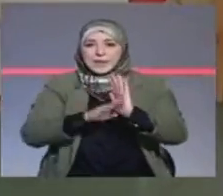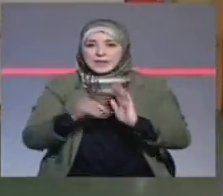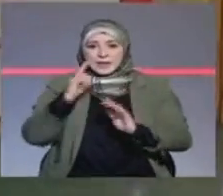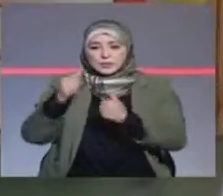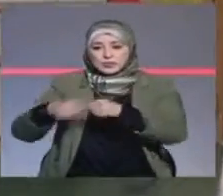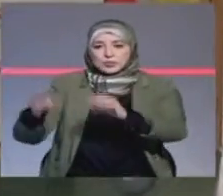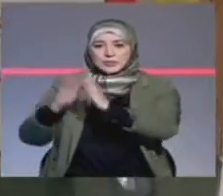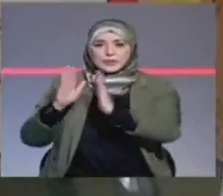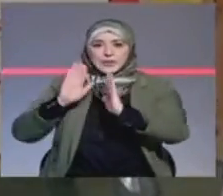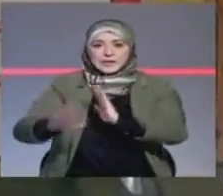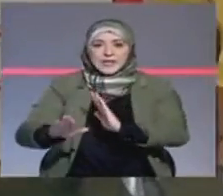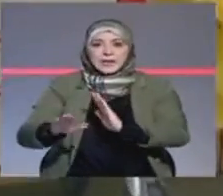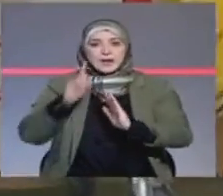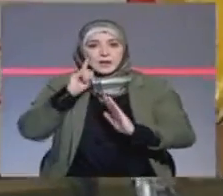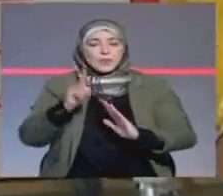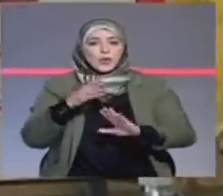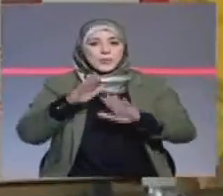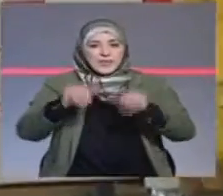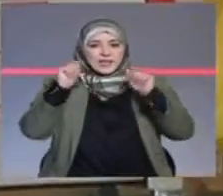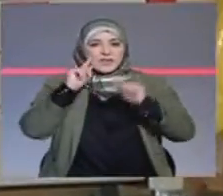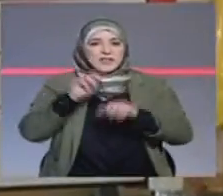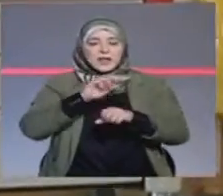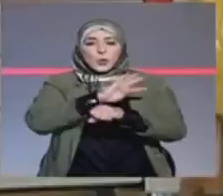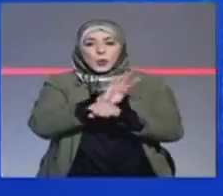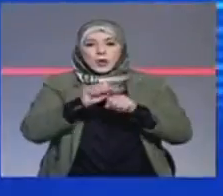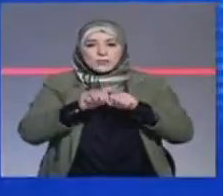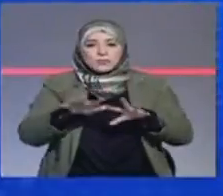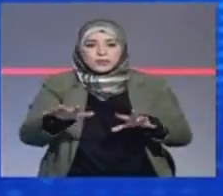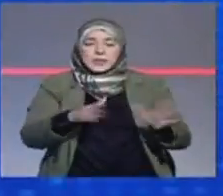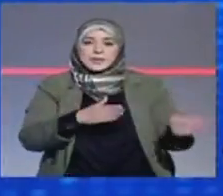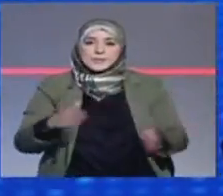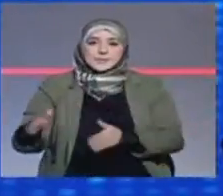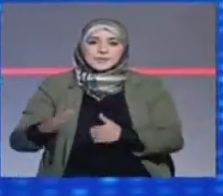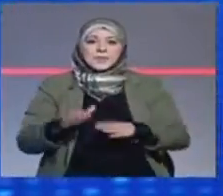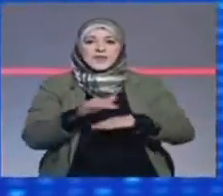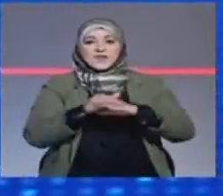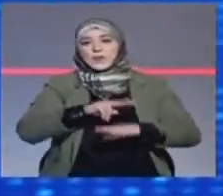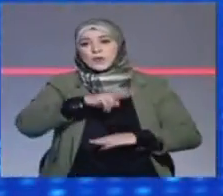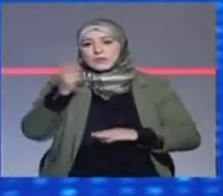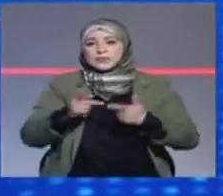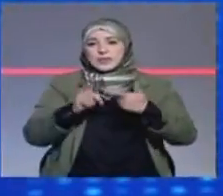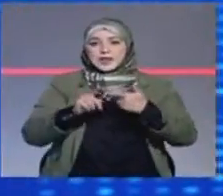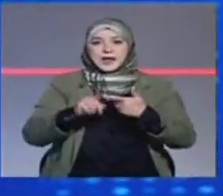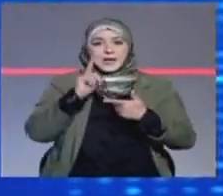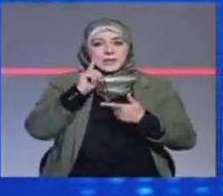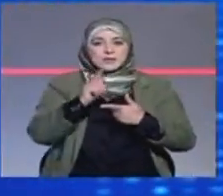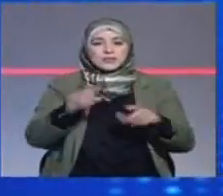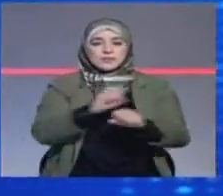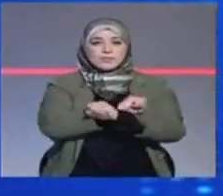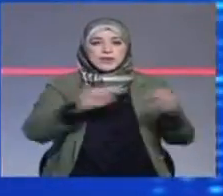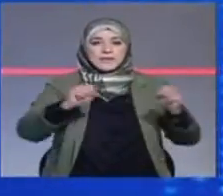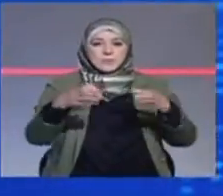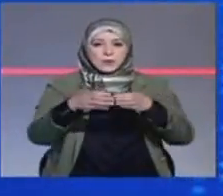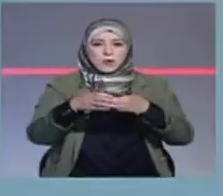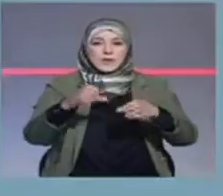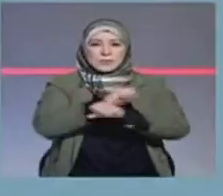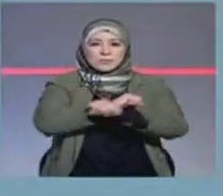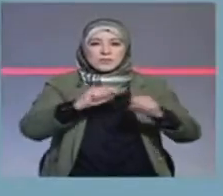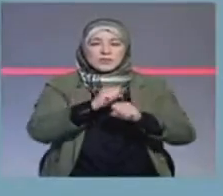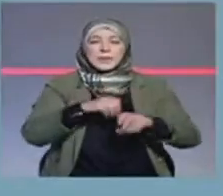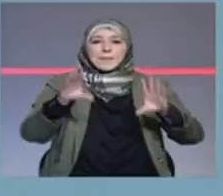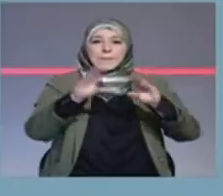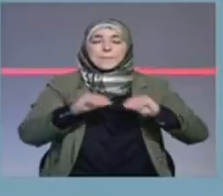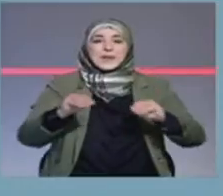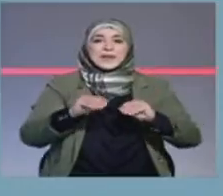الحجر الشامل لتجنب مزيد انتشاره. في موضوع آخر الآن، أسفر انفجار لغم أرضي بالمنطقة